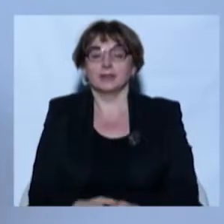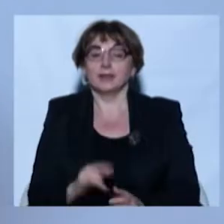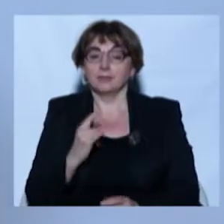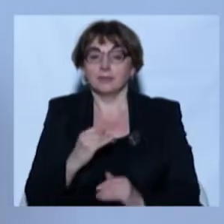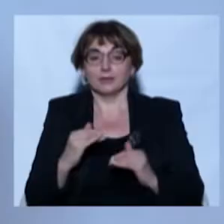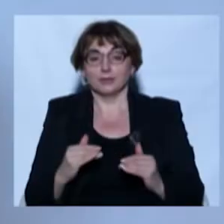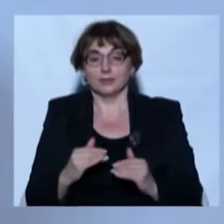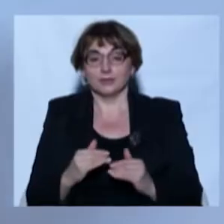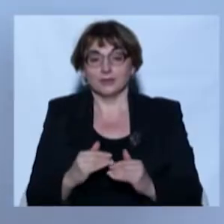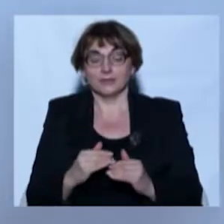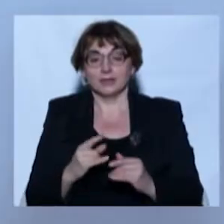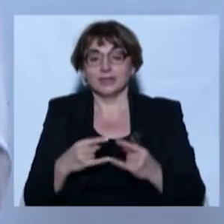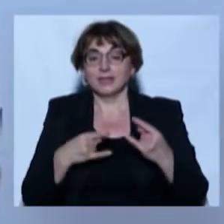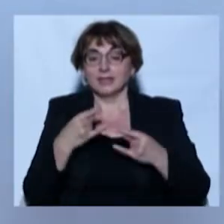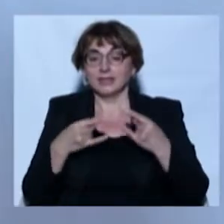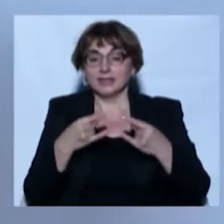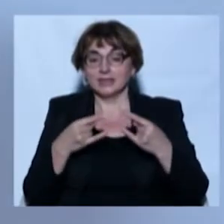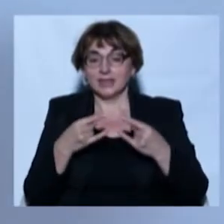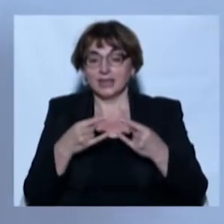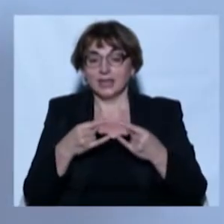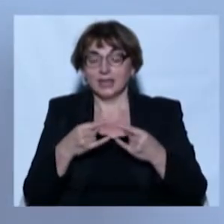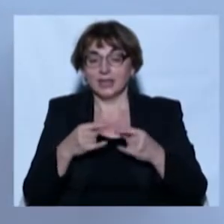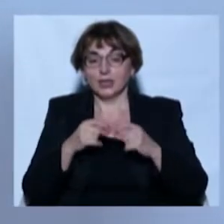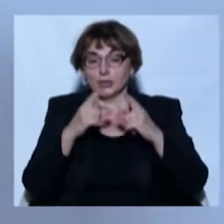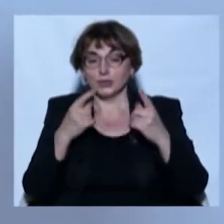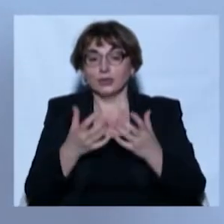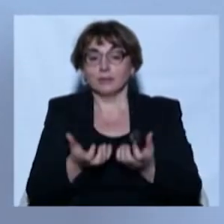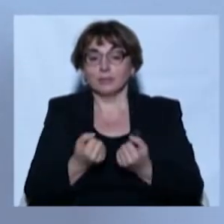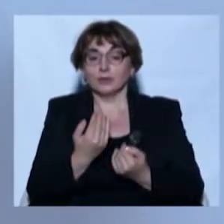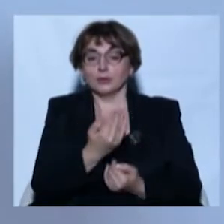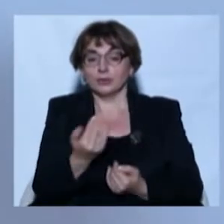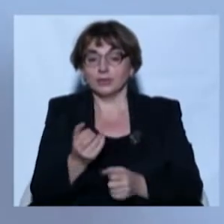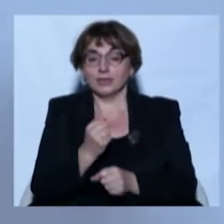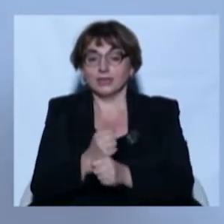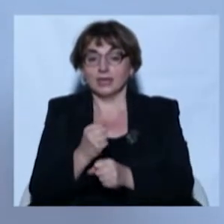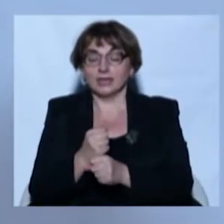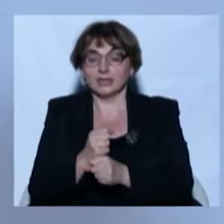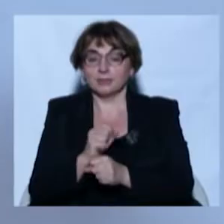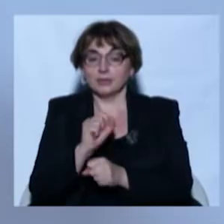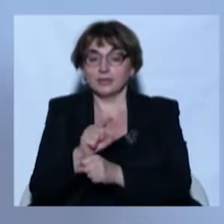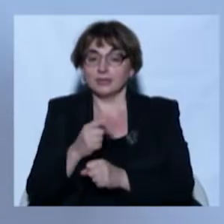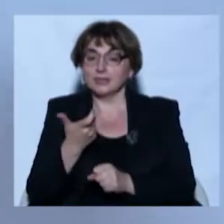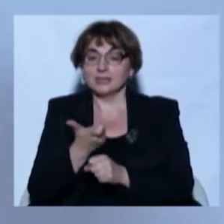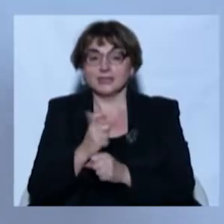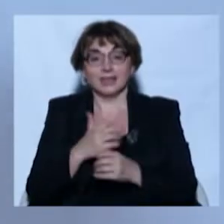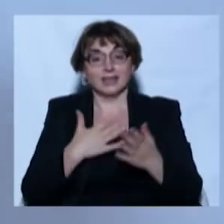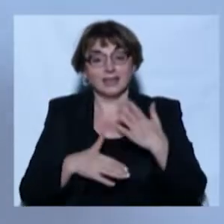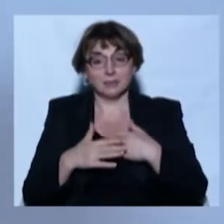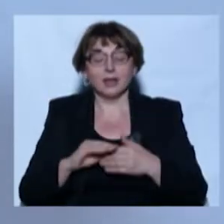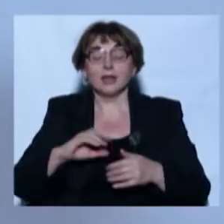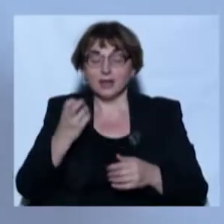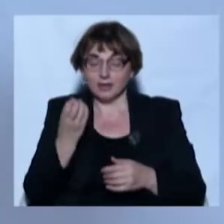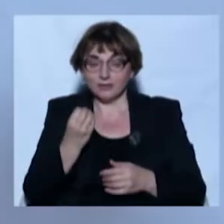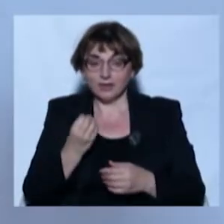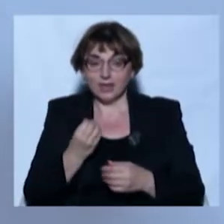ბავშვებო, ტელესკოლამ მიიღო თქვენი შესრულებული დავალებები, რამაც ჩვენ ძალიან გაგვახარა. კვლავ ველოდებით